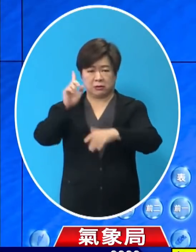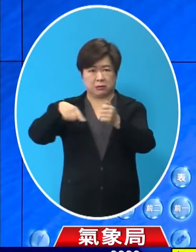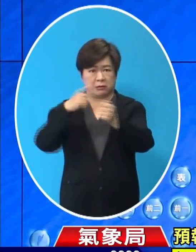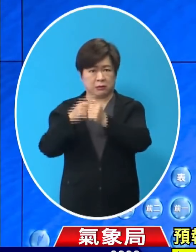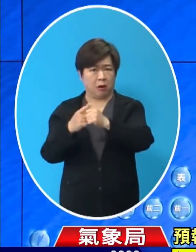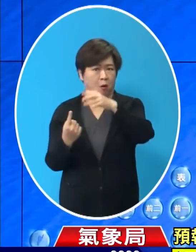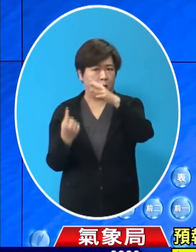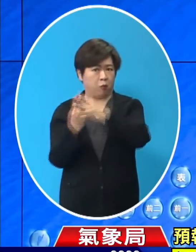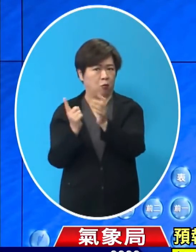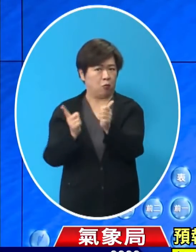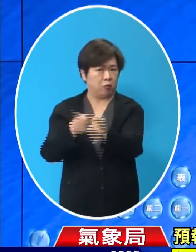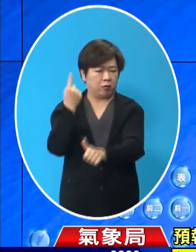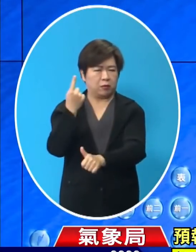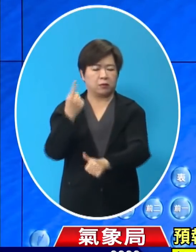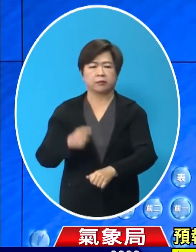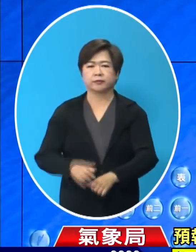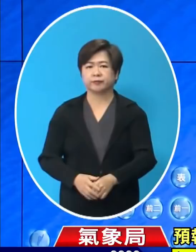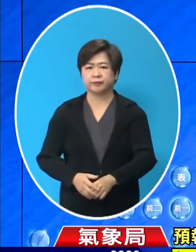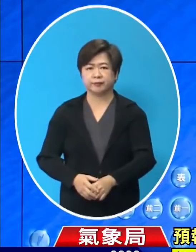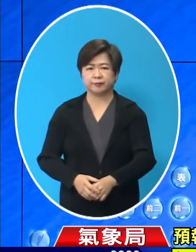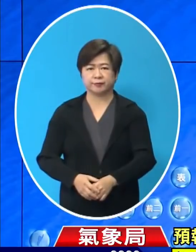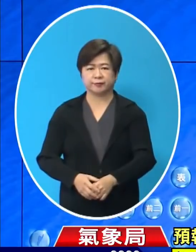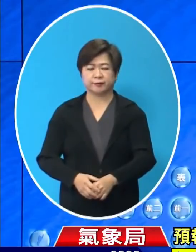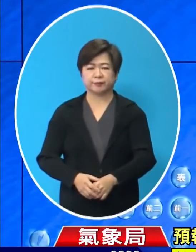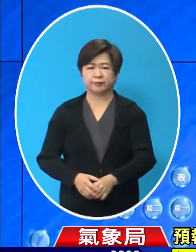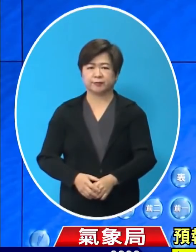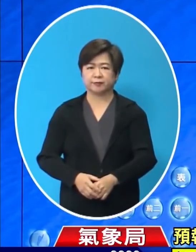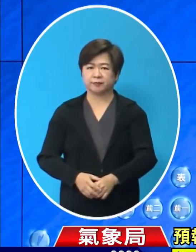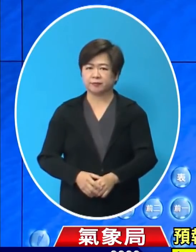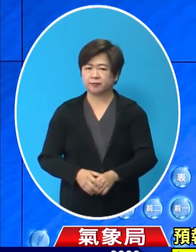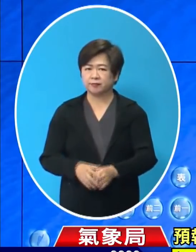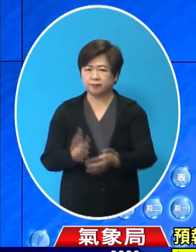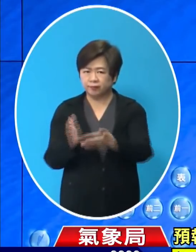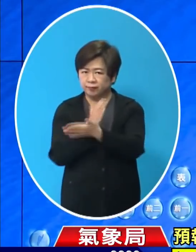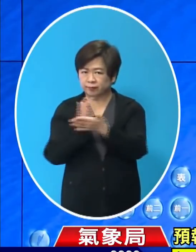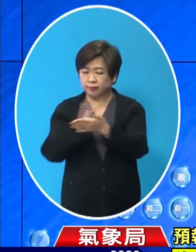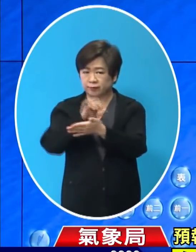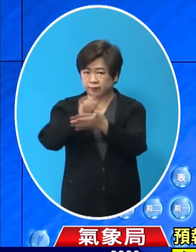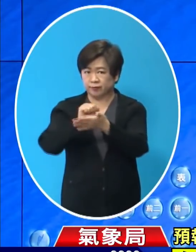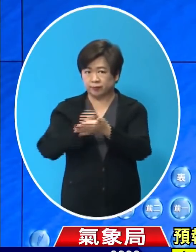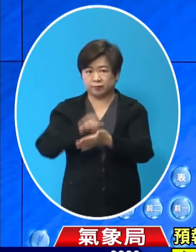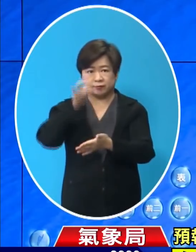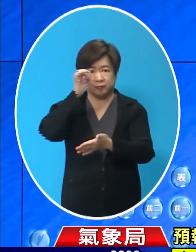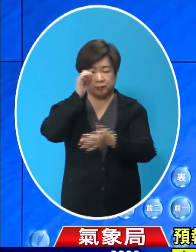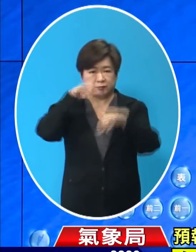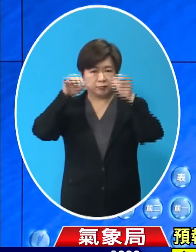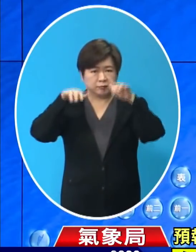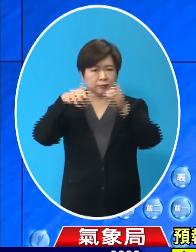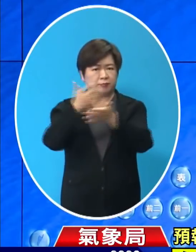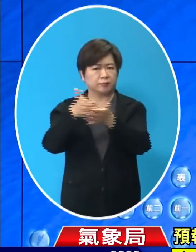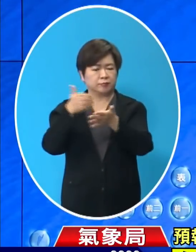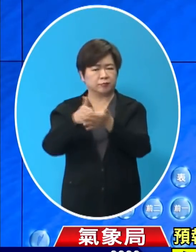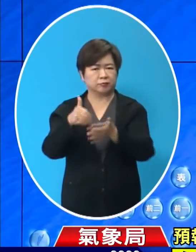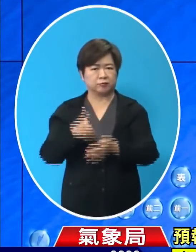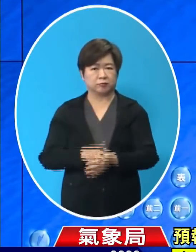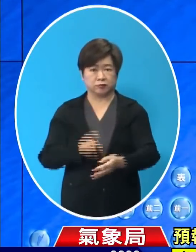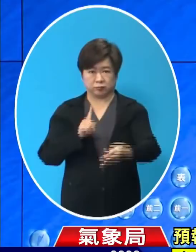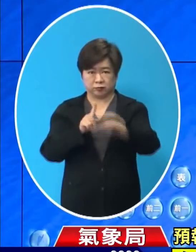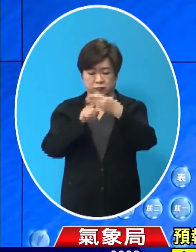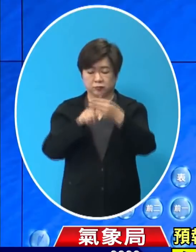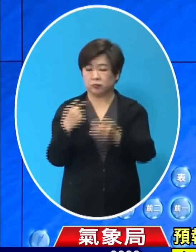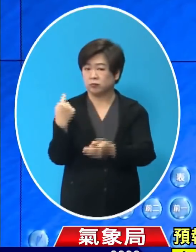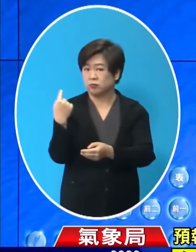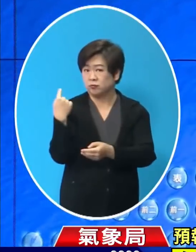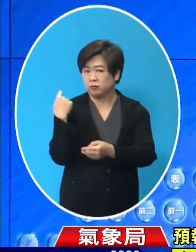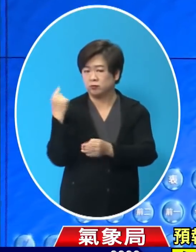现的超大豪雨的强降雨事件，而我们预计在累计雨量图上面可以看到，主要的降雨从